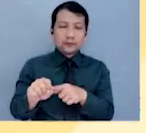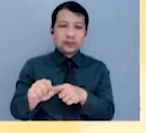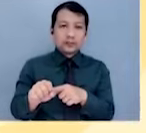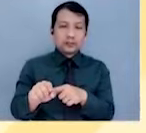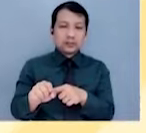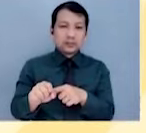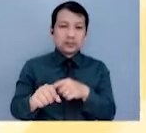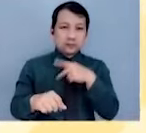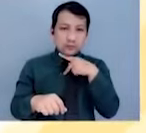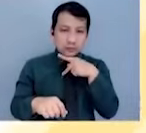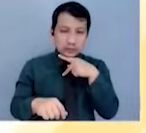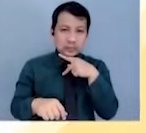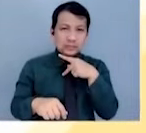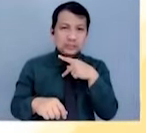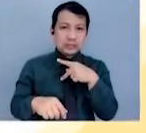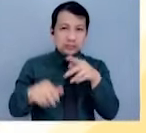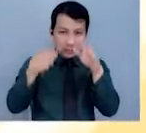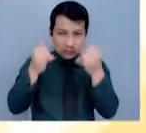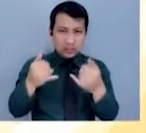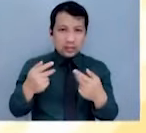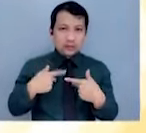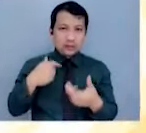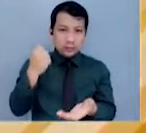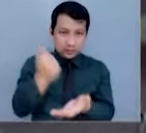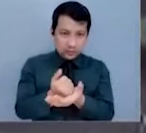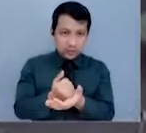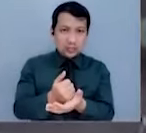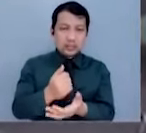pork and cattle. Kailangan may tatak NMIS.